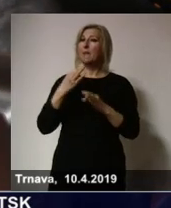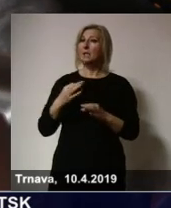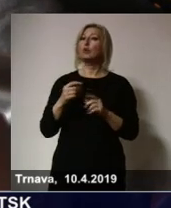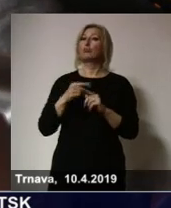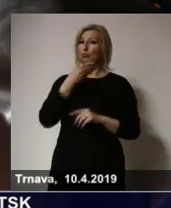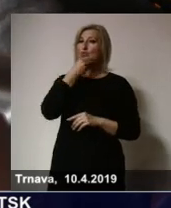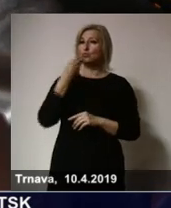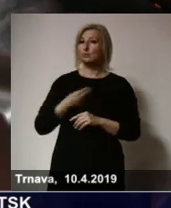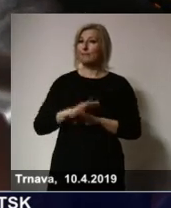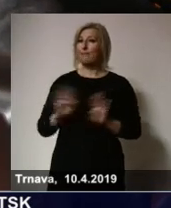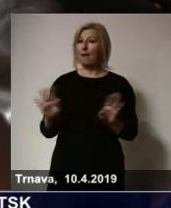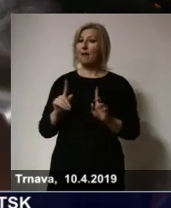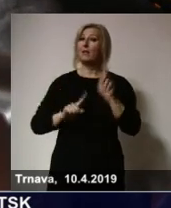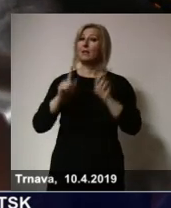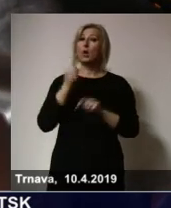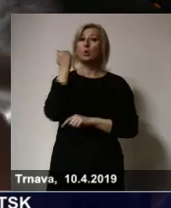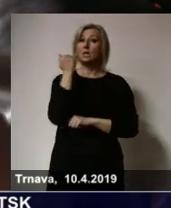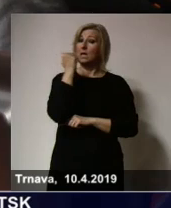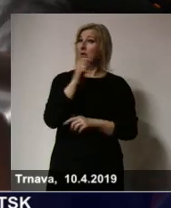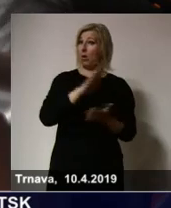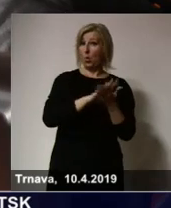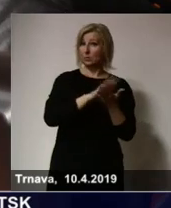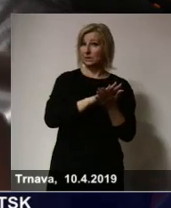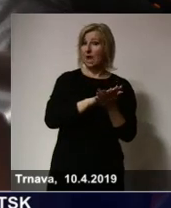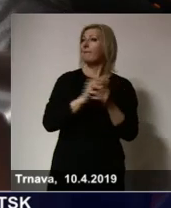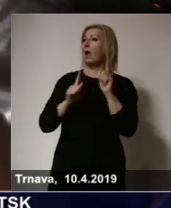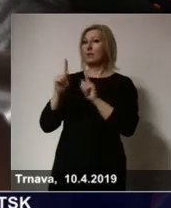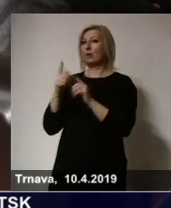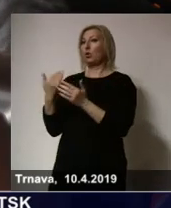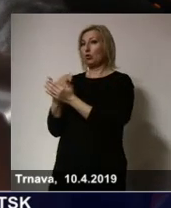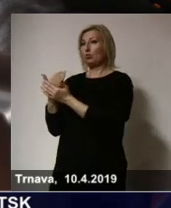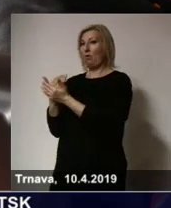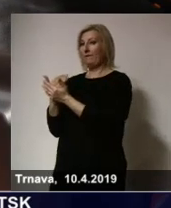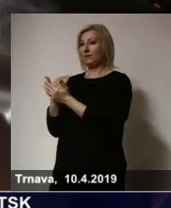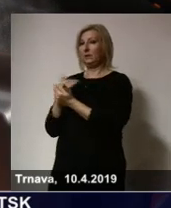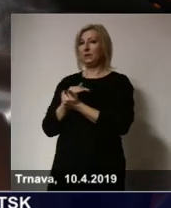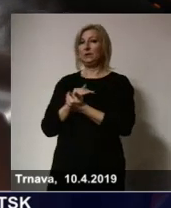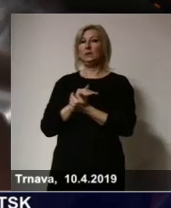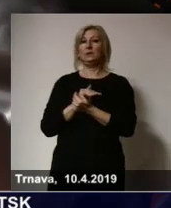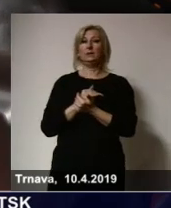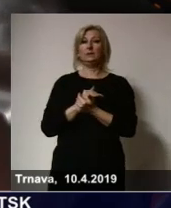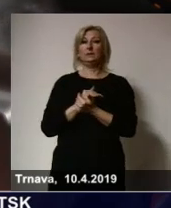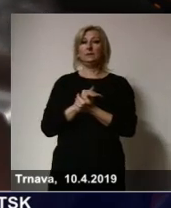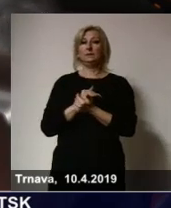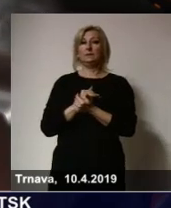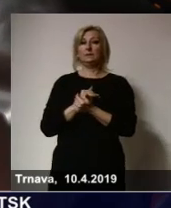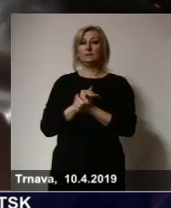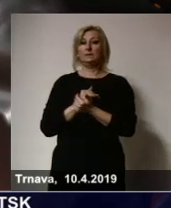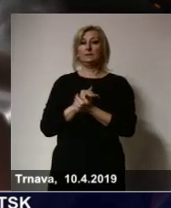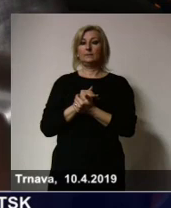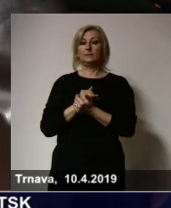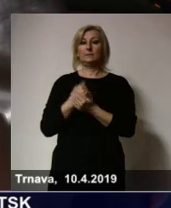niektoré inštitúcie majú nových riaditeľov, niektorí staronových. Nemyslím si, že ten predoslaný